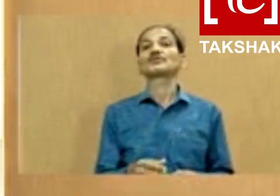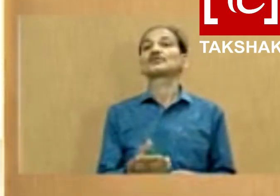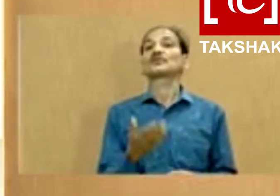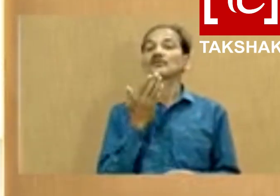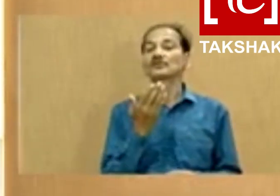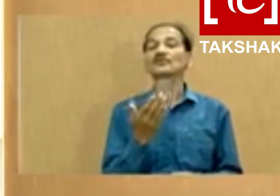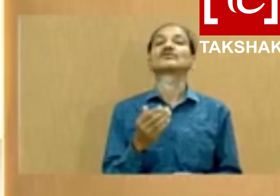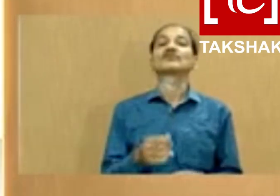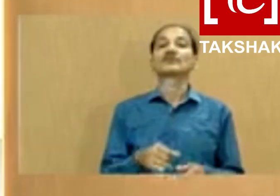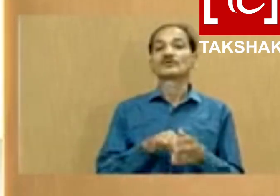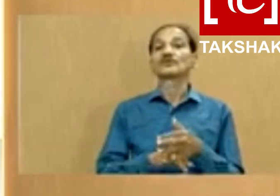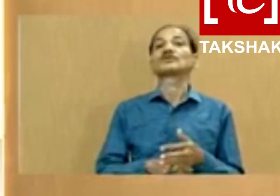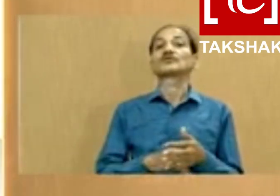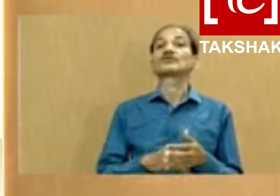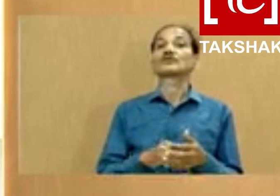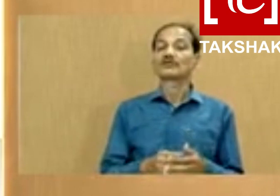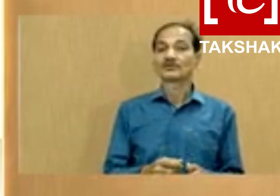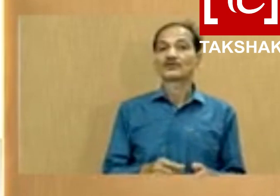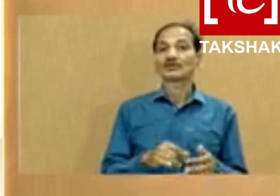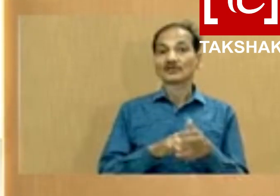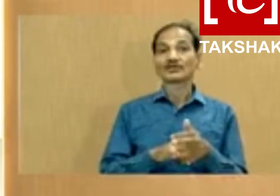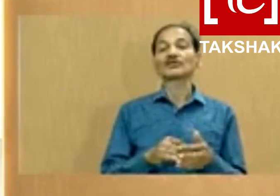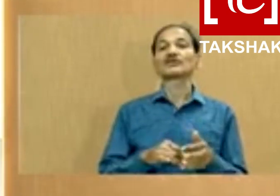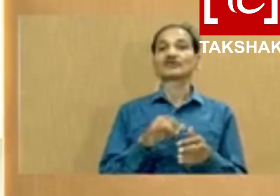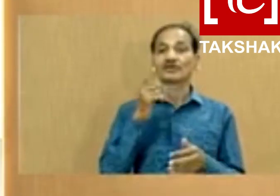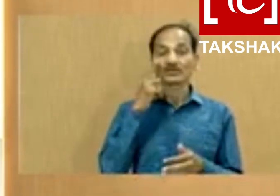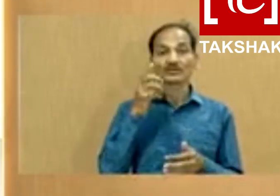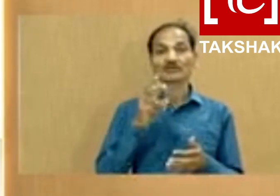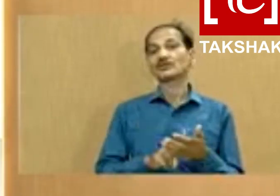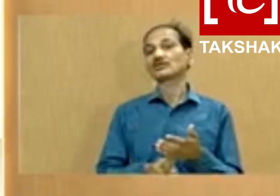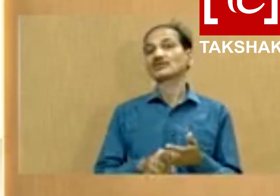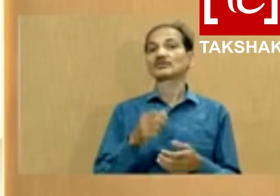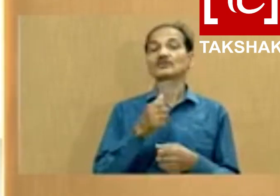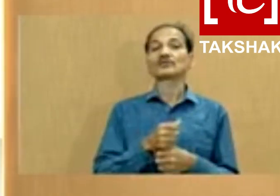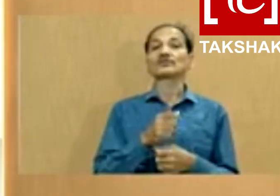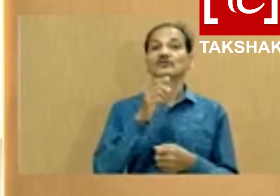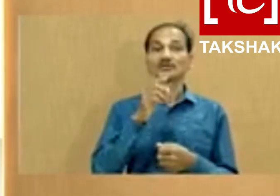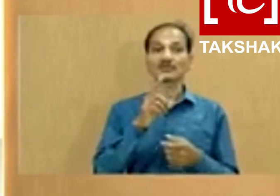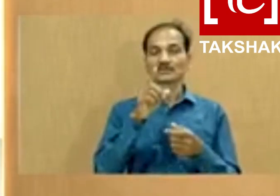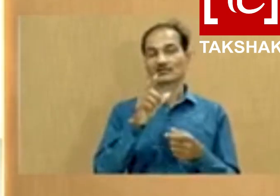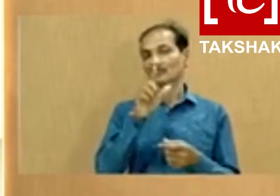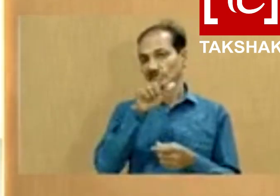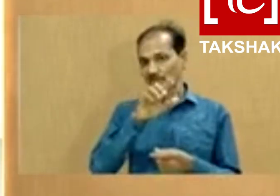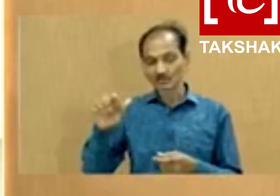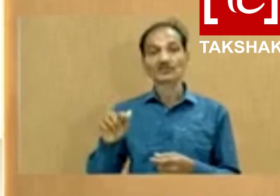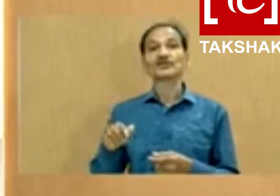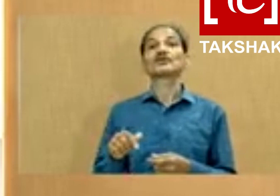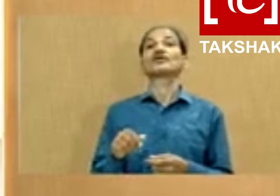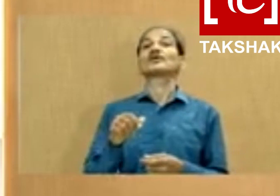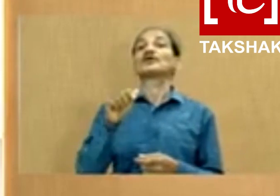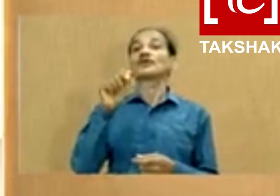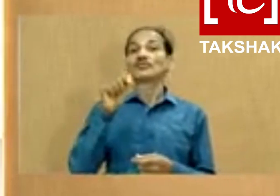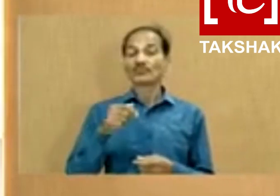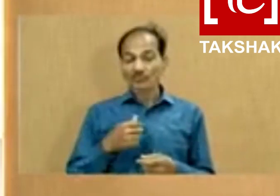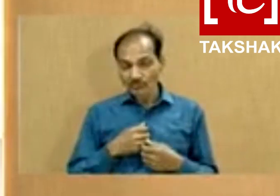ଗଣମାଧ୍ୟମର ପ୍ରତିନିଧିମାନଙ୍କୁ ମୋର ନମସ୍କାର ଏବଂ ଗଣମାଧ୍ୟମ ଜରିଆରେ ରାଜ୍ୟବାସୀଙ୍କୁ ନମସ୍କାର।